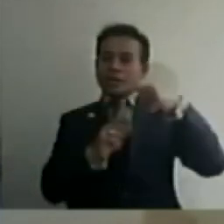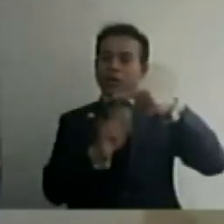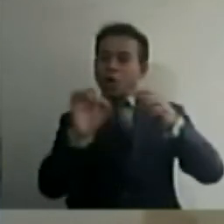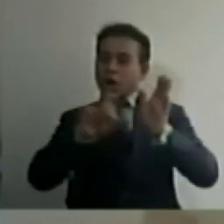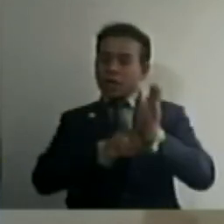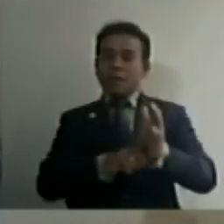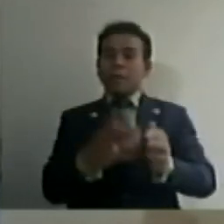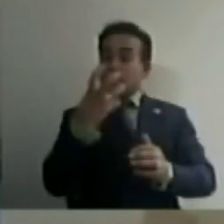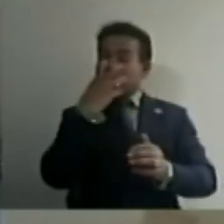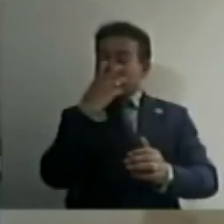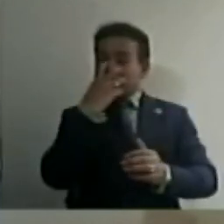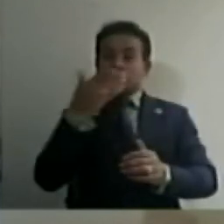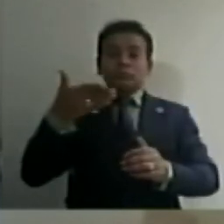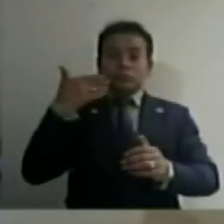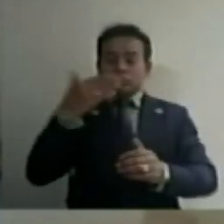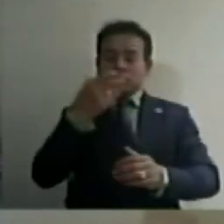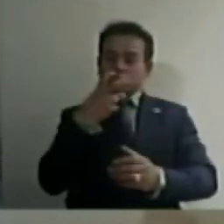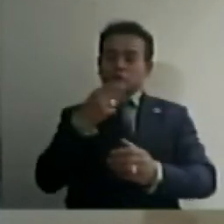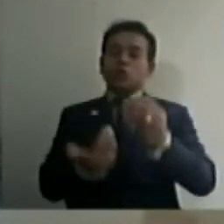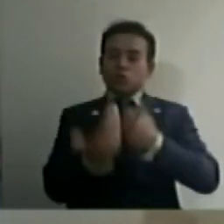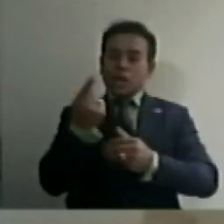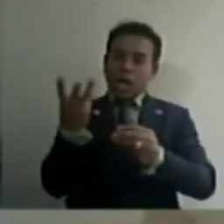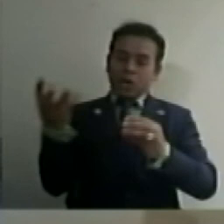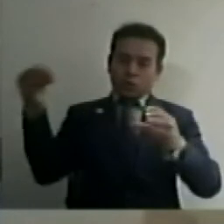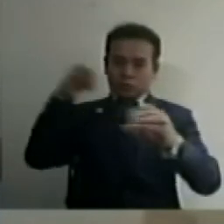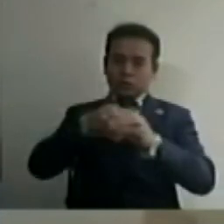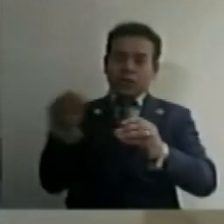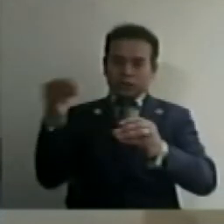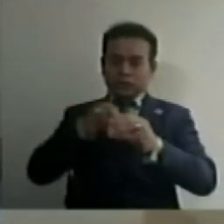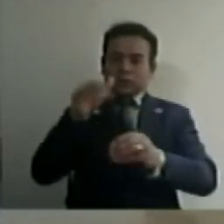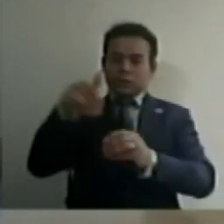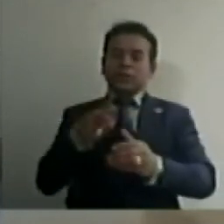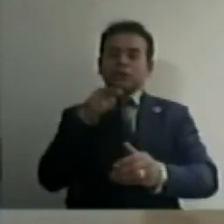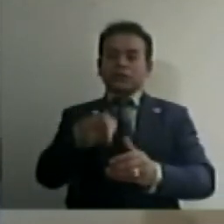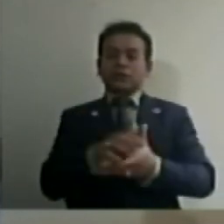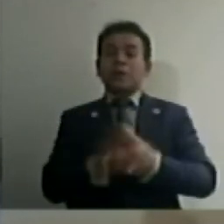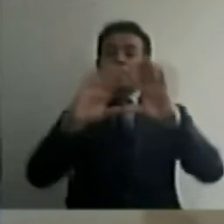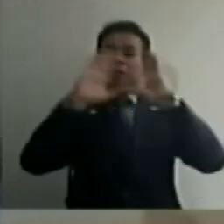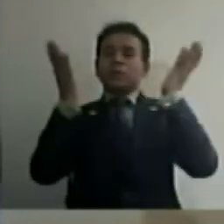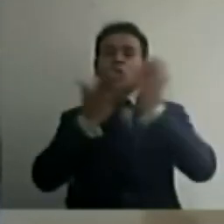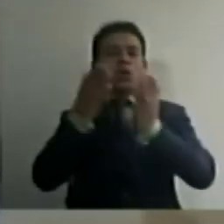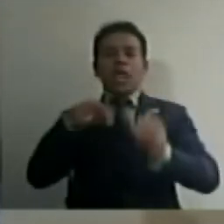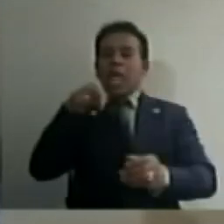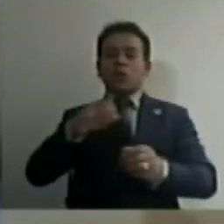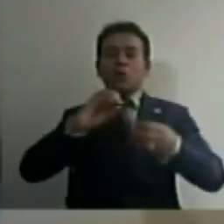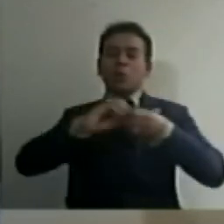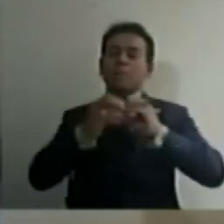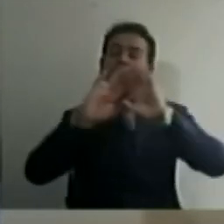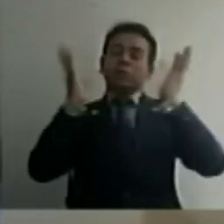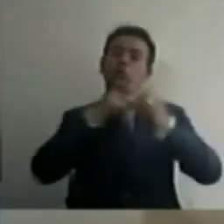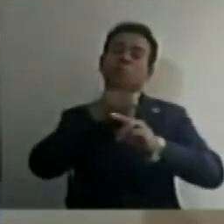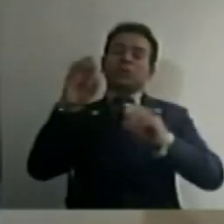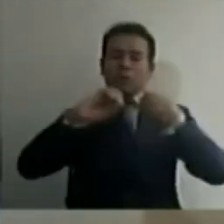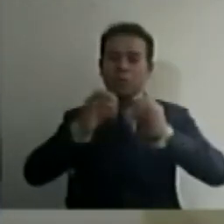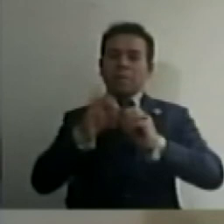এখন এই জিনিসগুলো খুব একটা পাওয়া যাচ্ছে না, তারপরেও আপ্রাণ চেষ্টা করে যাচ্ছি যে আমরা অন্তত